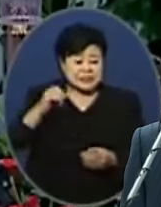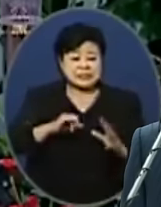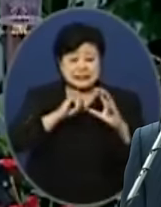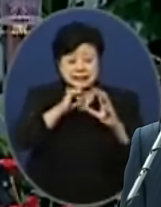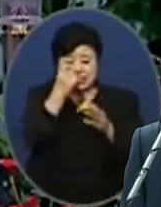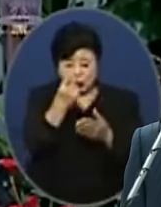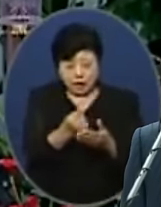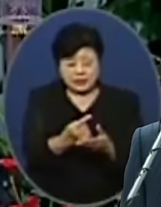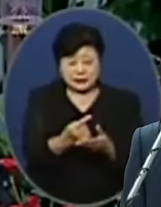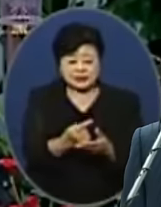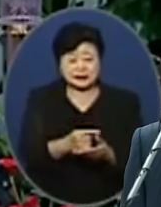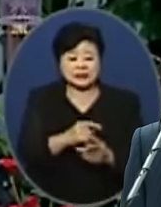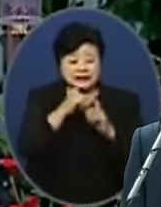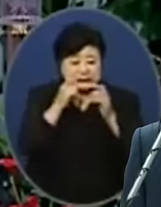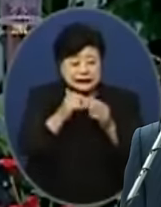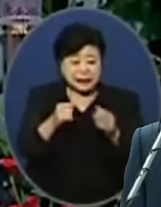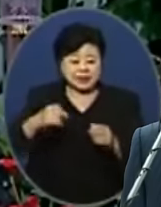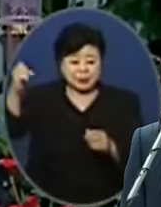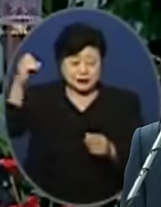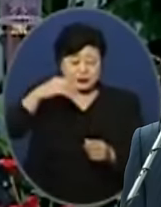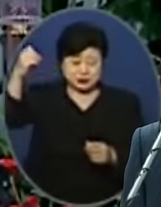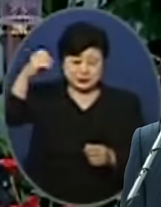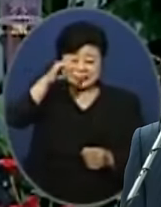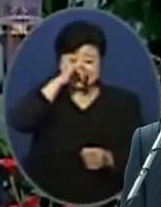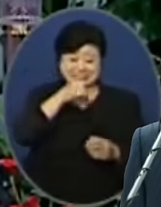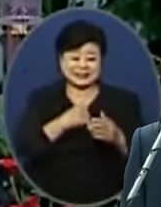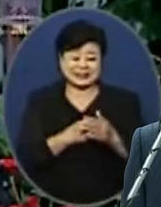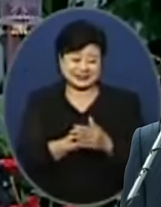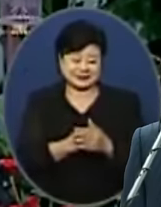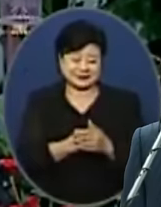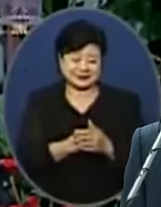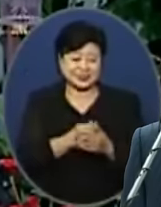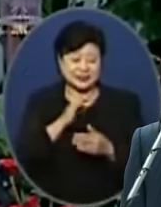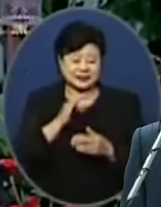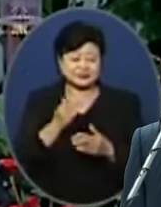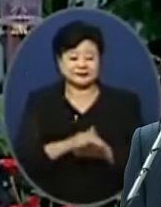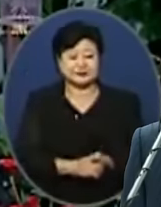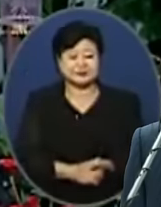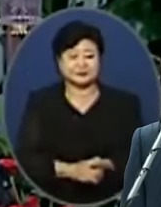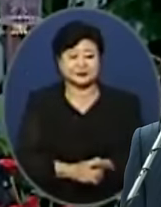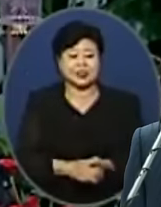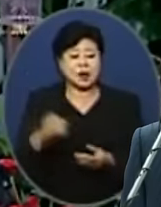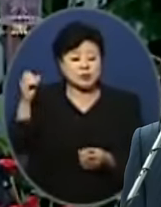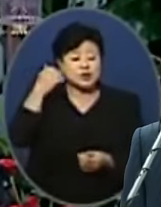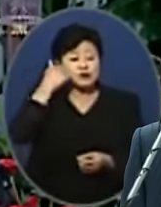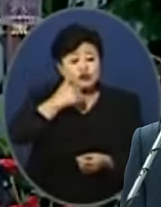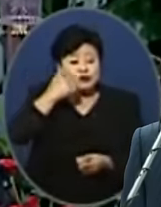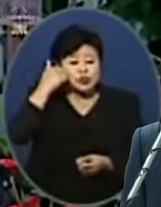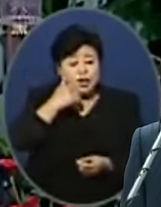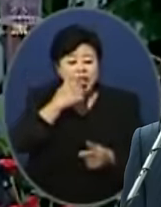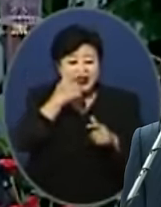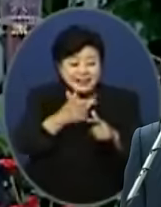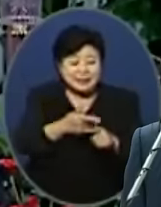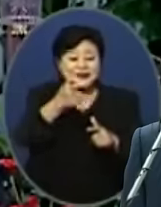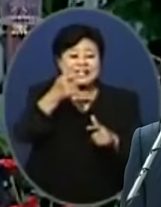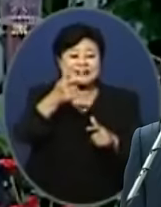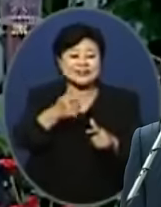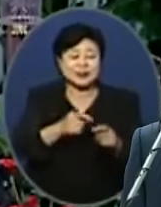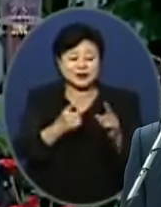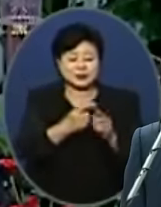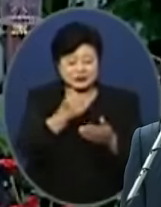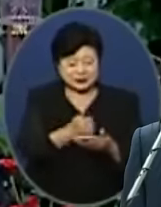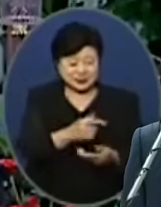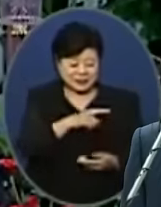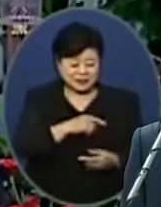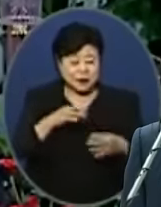세상에 와서 각 사람에게 비추는 빛이 있었나니 그 빛이 누구냐? 예수님인 것입니다. 영접하는 자